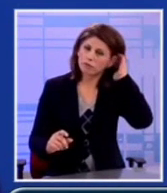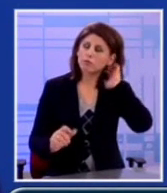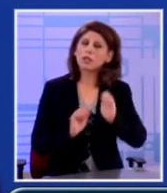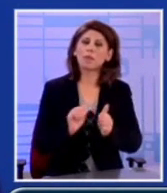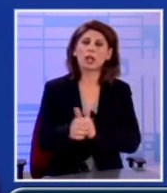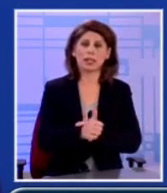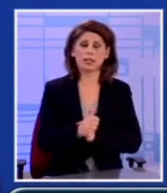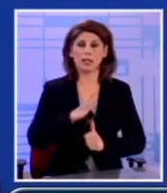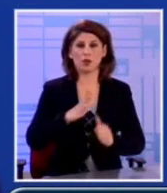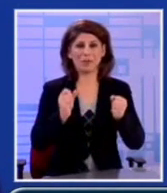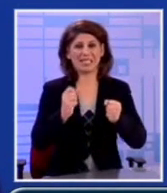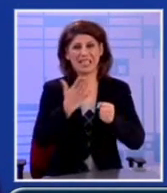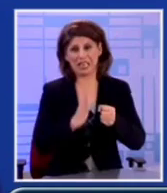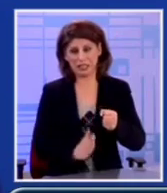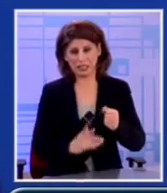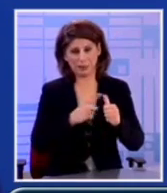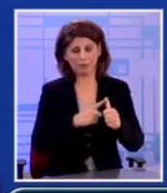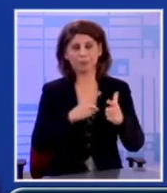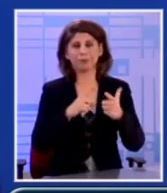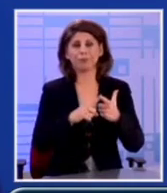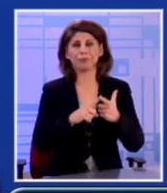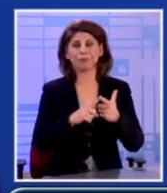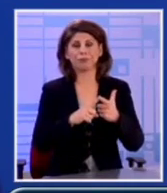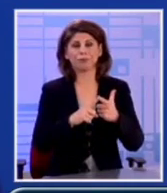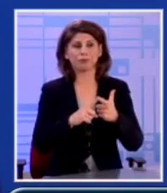της ανθρωπιστικής κρίσης,